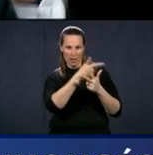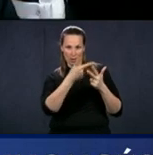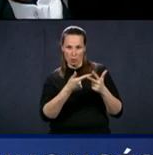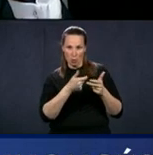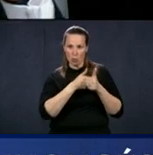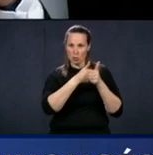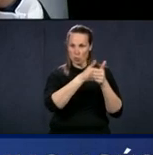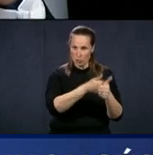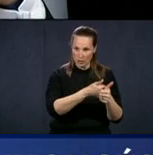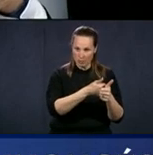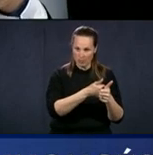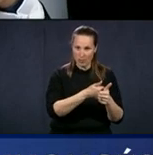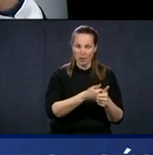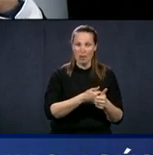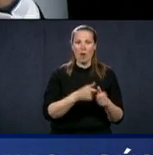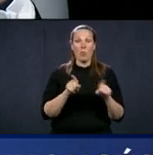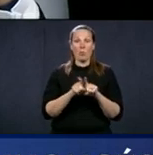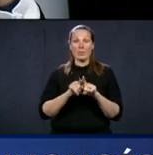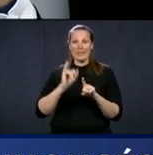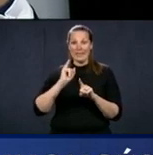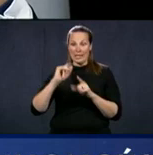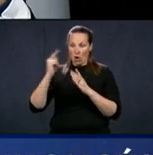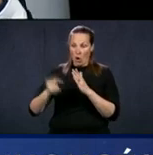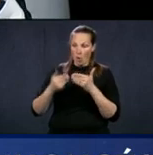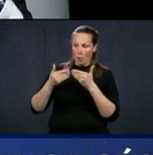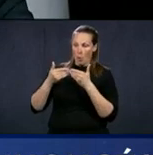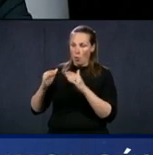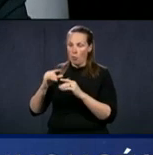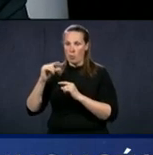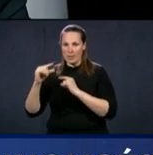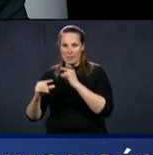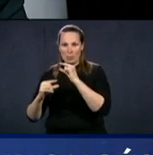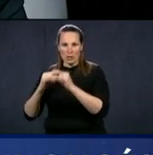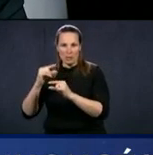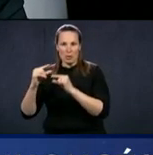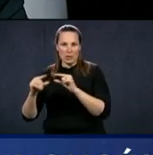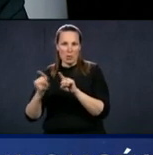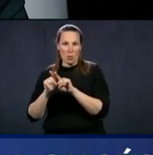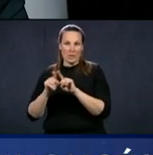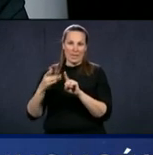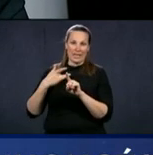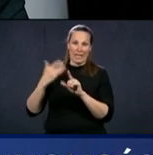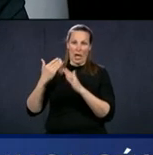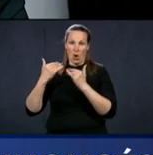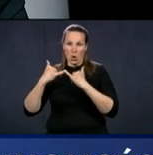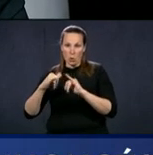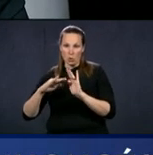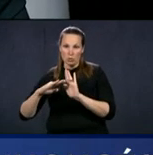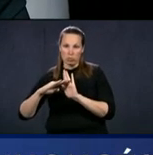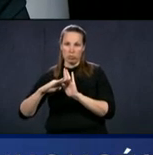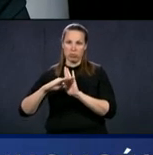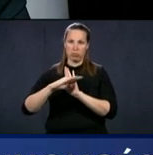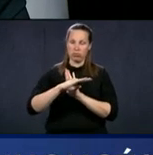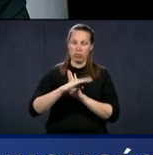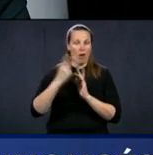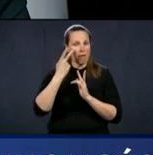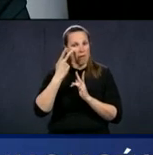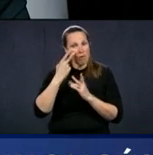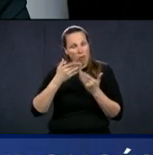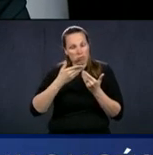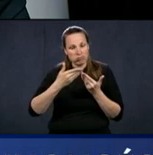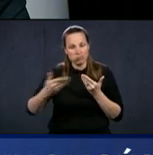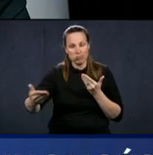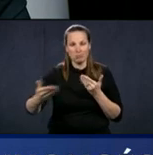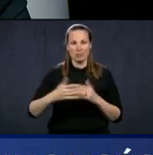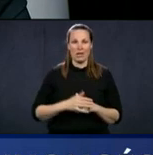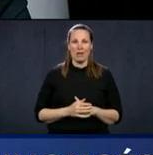on réouvre, qu'on ne voit pas les choses, voire peut-être redescendre aussi les taux d'hospitalisation. C'est très clair que le